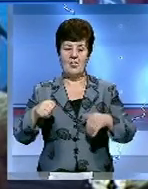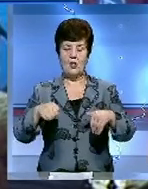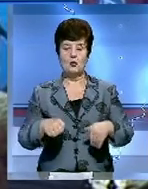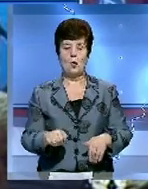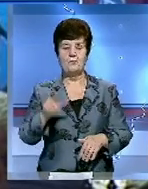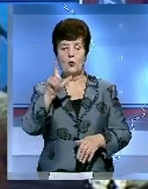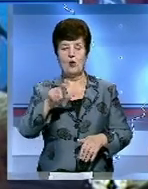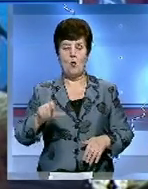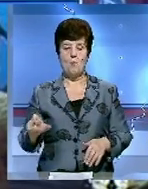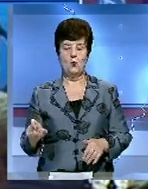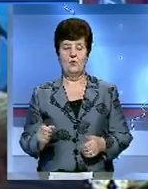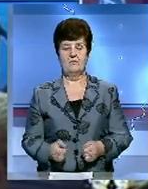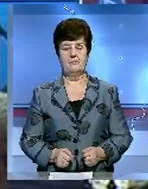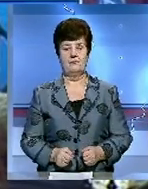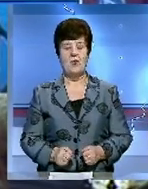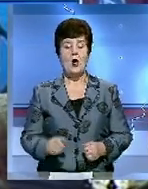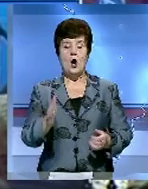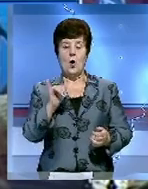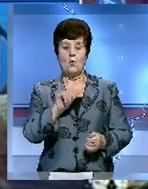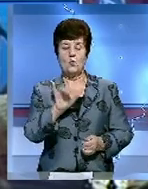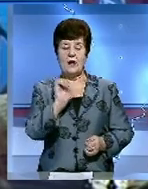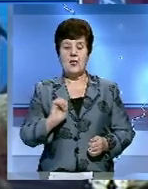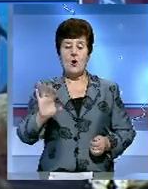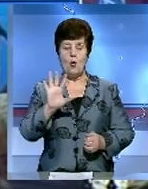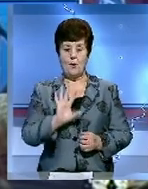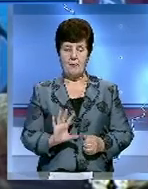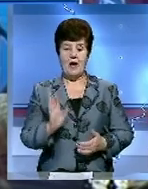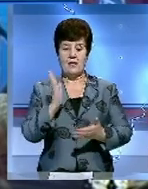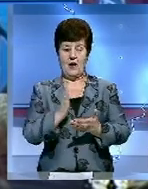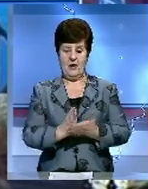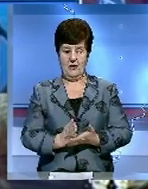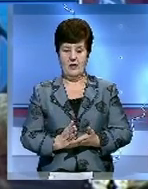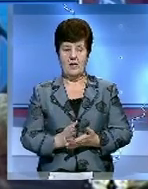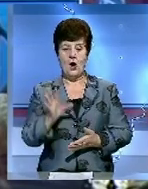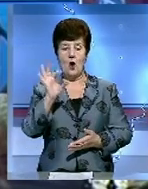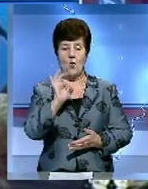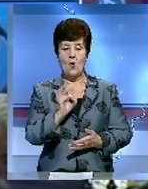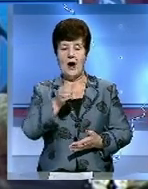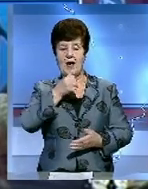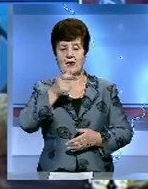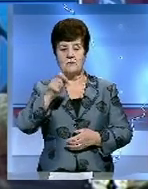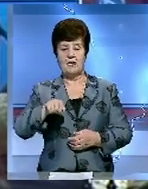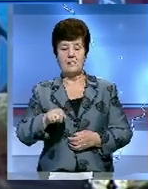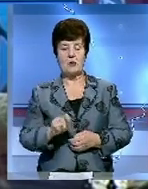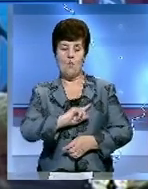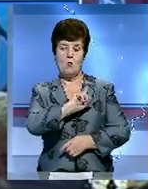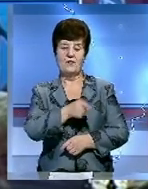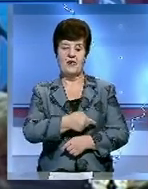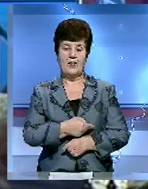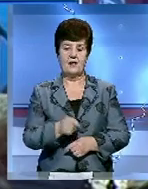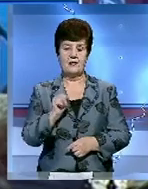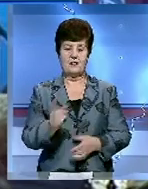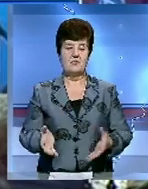omului. Uniunea Europeană are o experiență puternică de sprijin